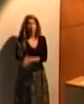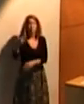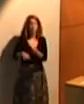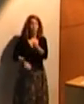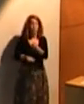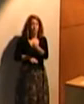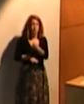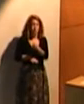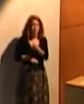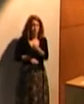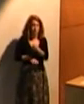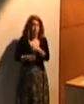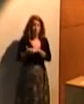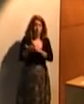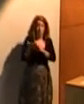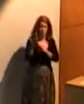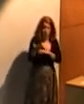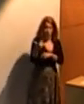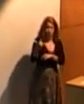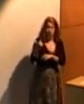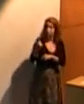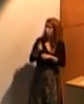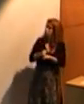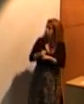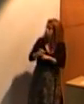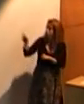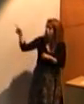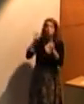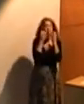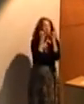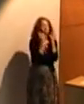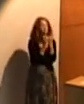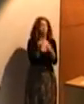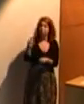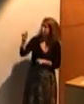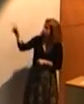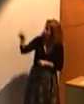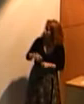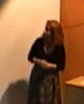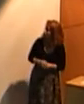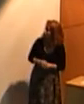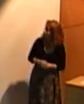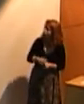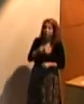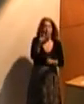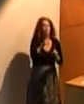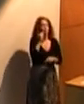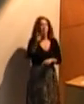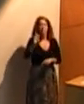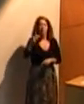qu'a fait je vous ai dit tout à l'heure greg 20h01 vallée se brosse aux barbus qui lui a à vu construire en 2010